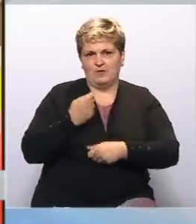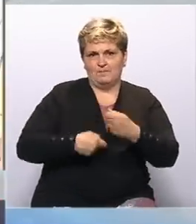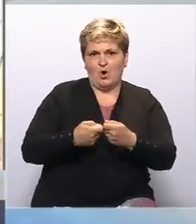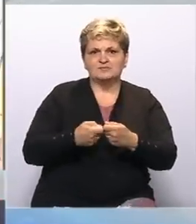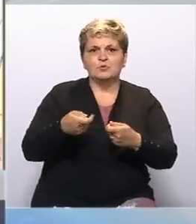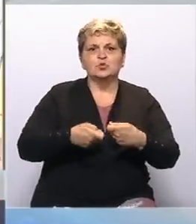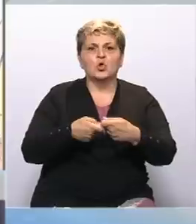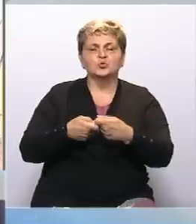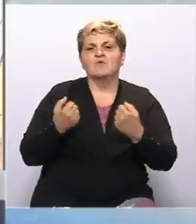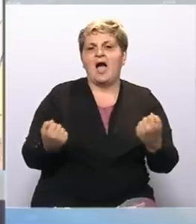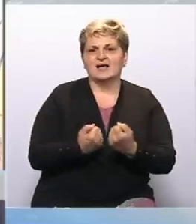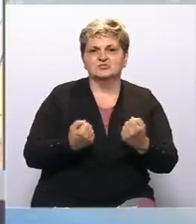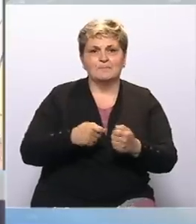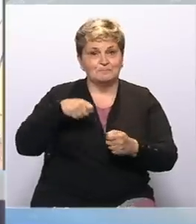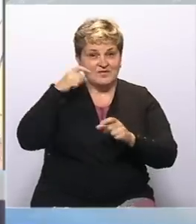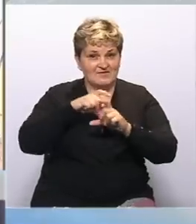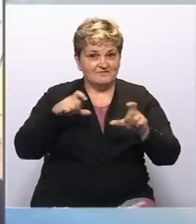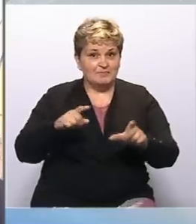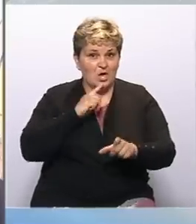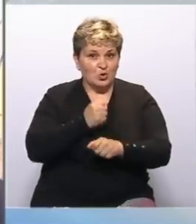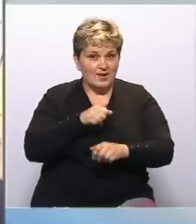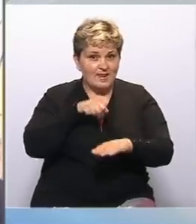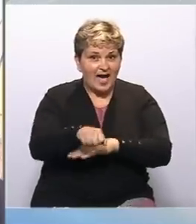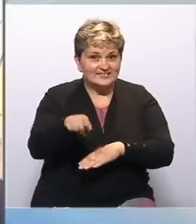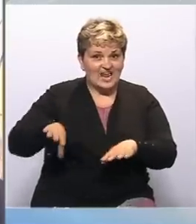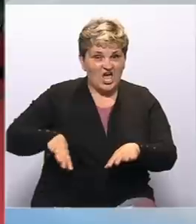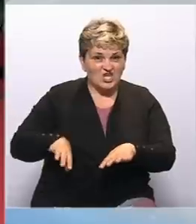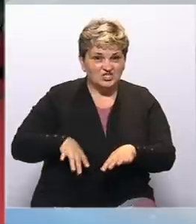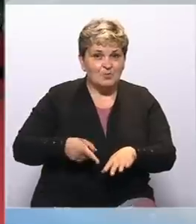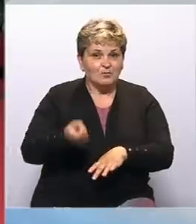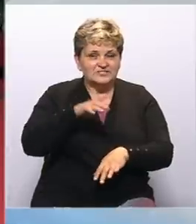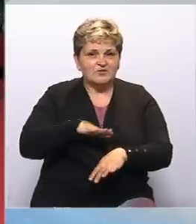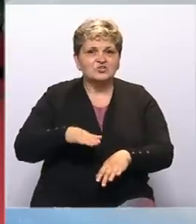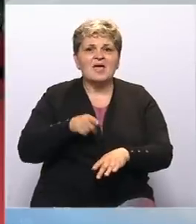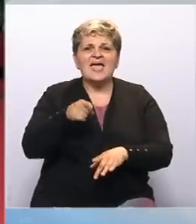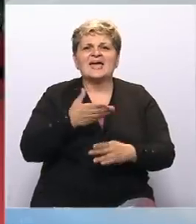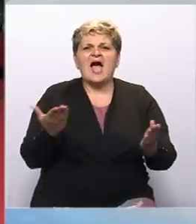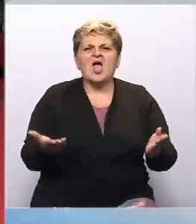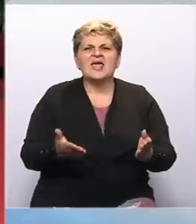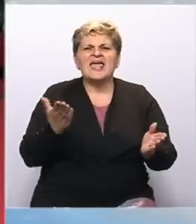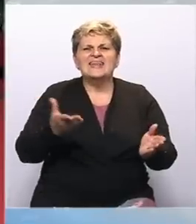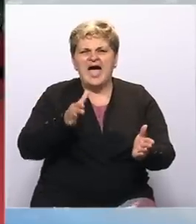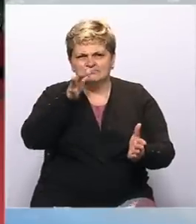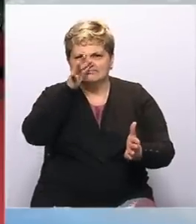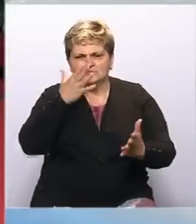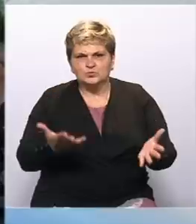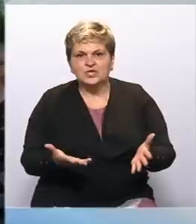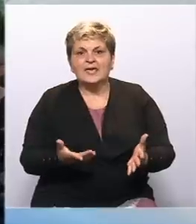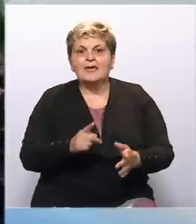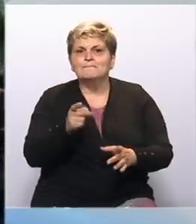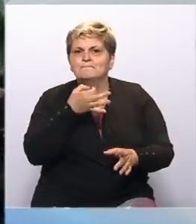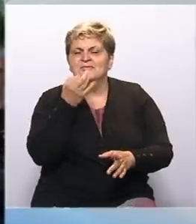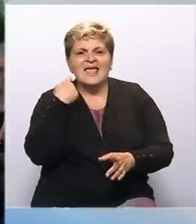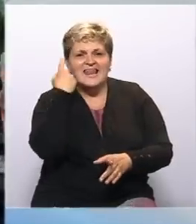putem društvenog angažmana. Filmovi koji se bave nasiljem nad ženama i femicidom, kao njegovim najekstremnijim oblikom, postavljaju